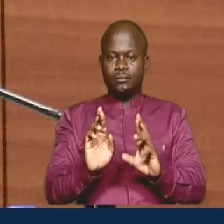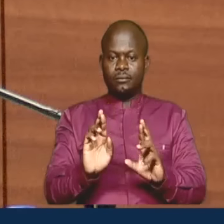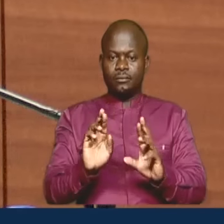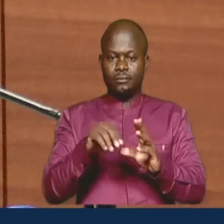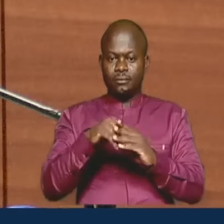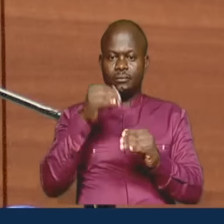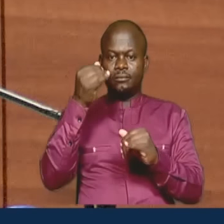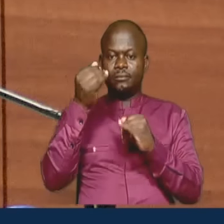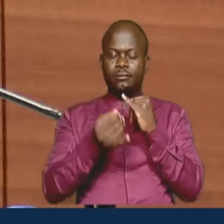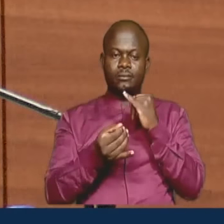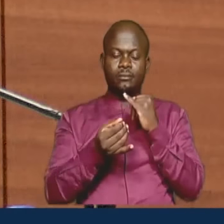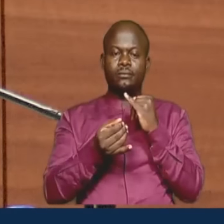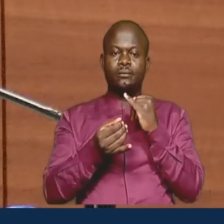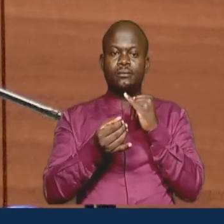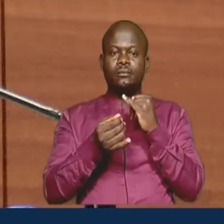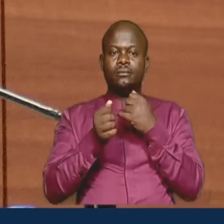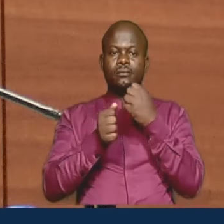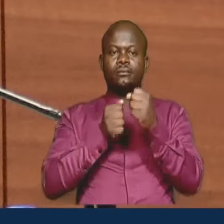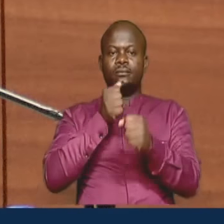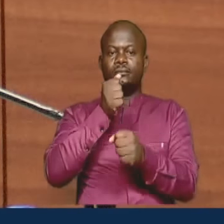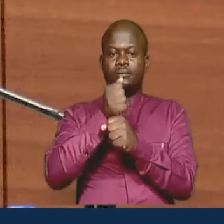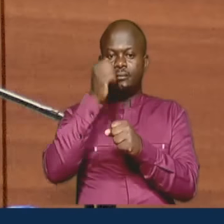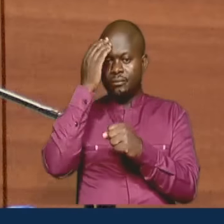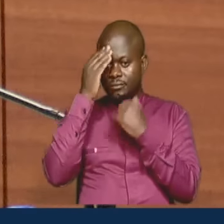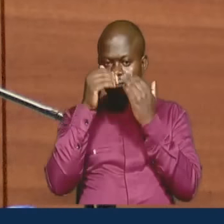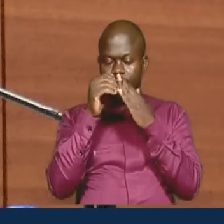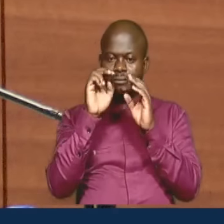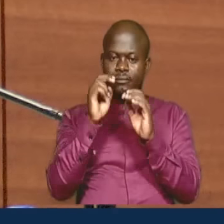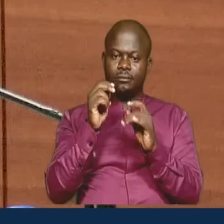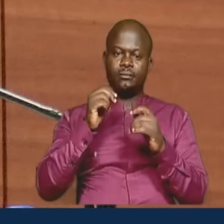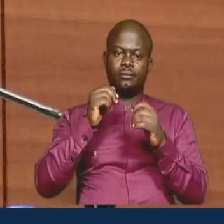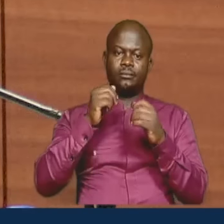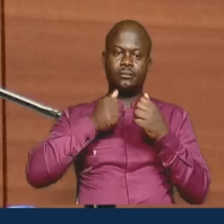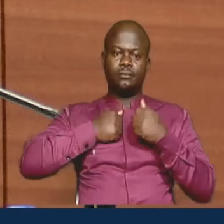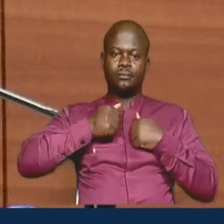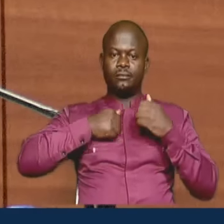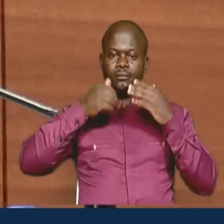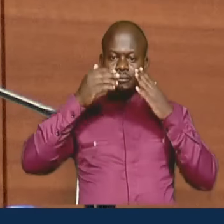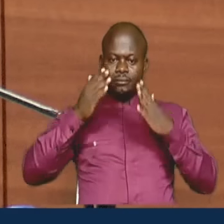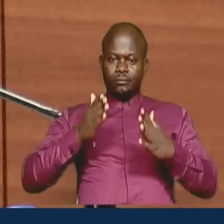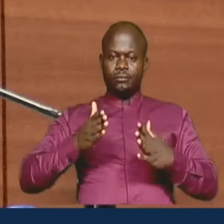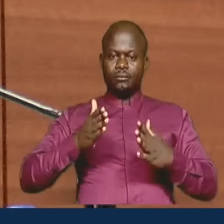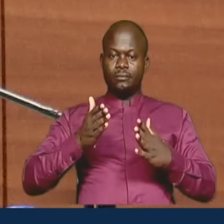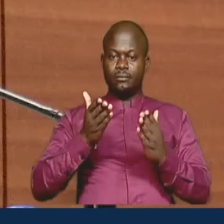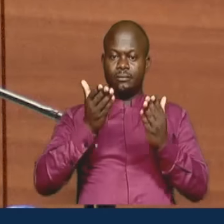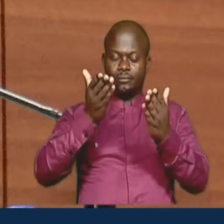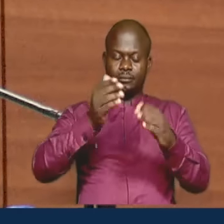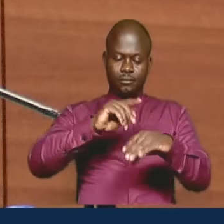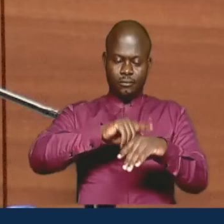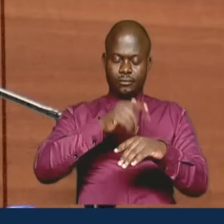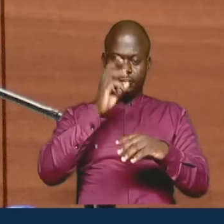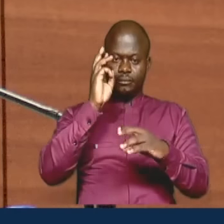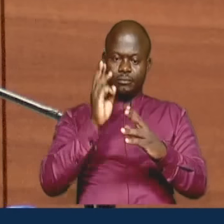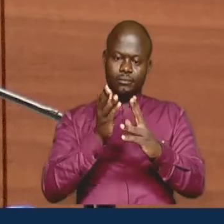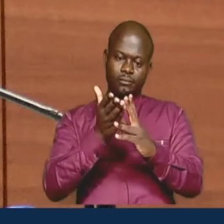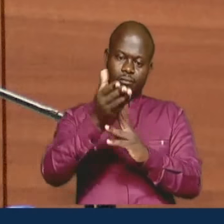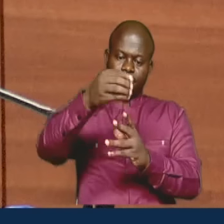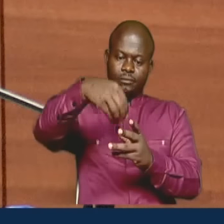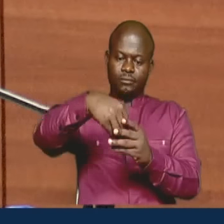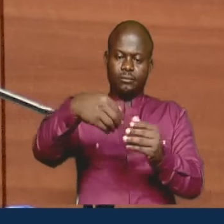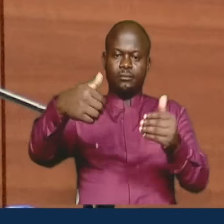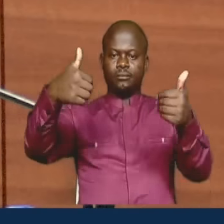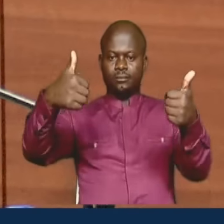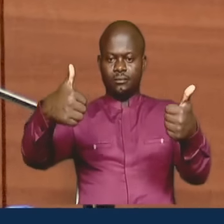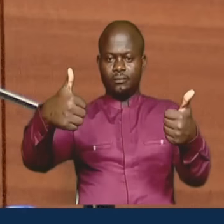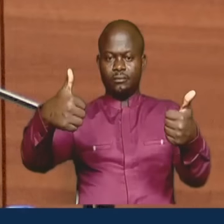mpera z'umwaka kugira ngo abanyarwanda izo ibyo bihe bazabicemo neza.